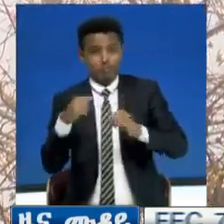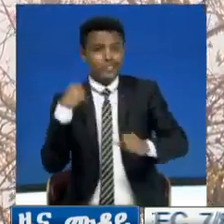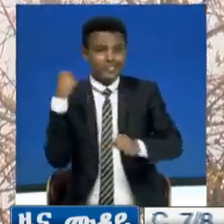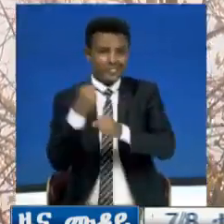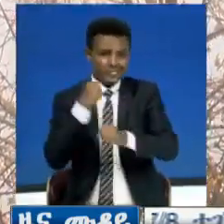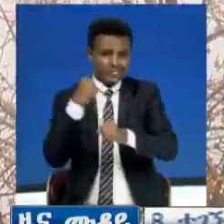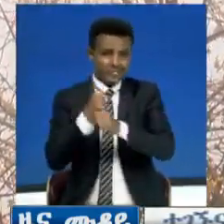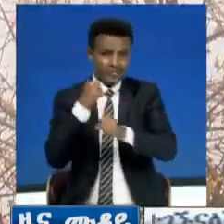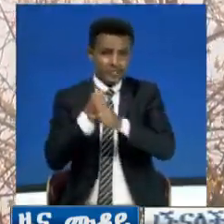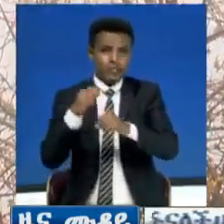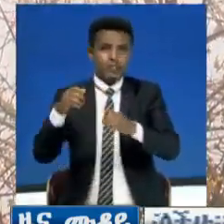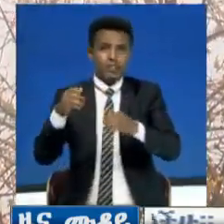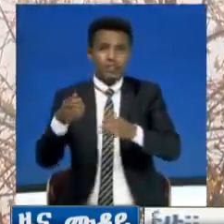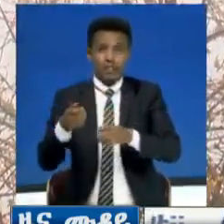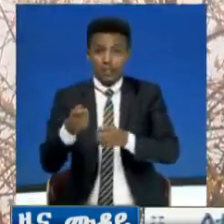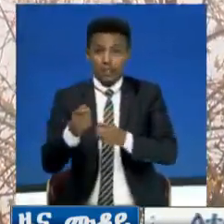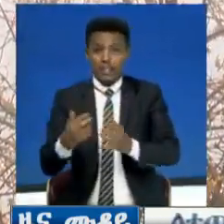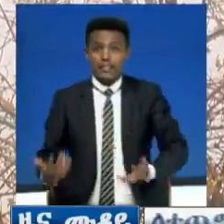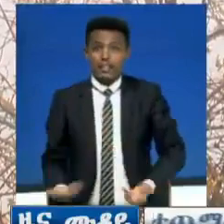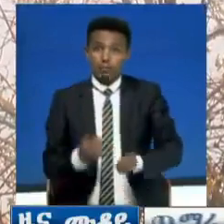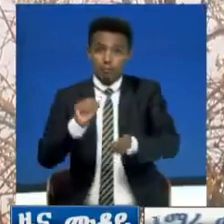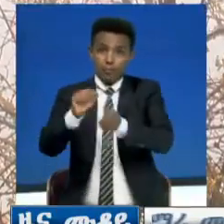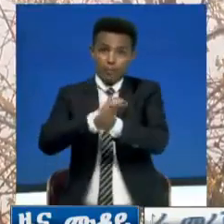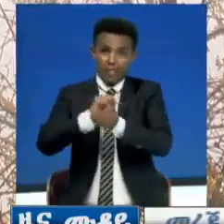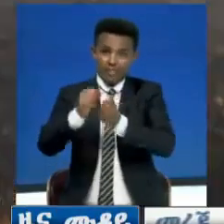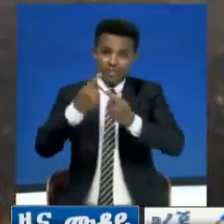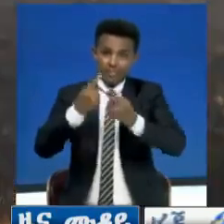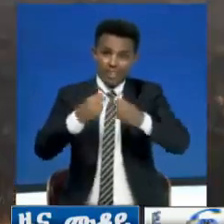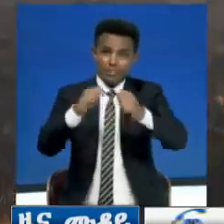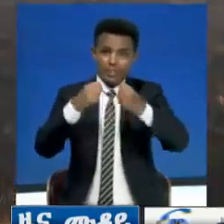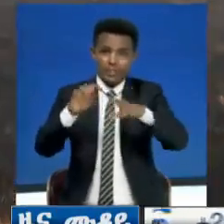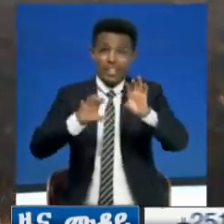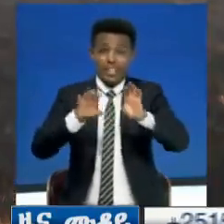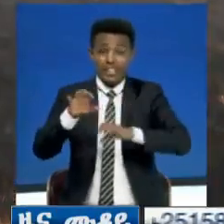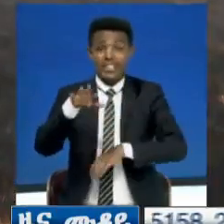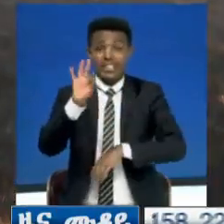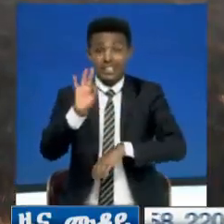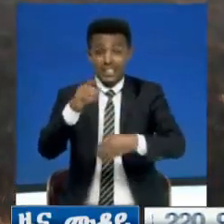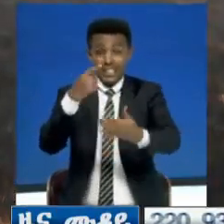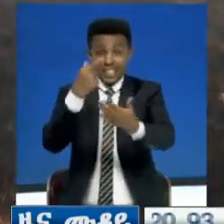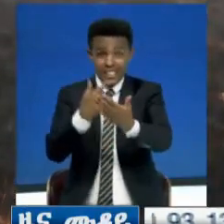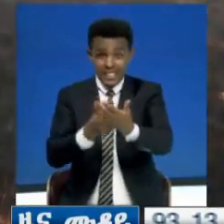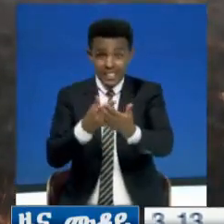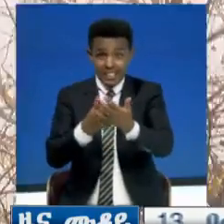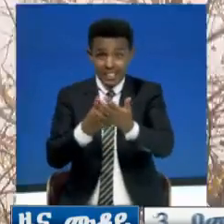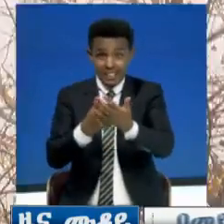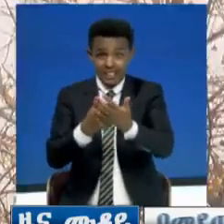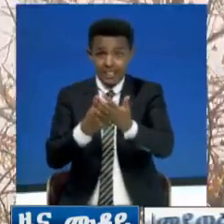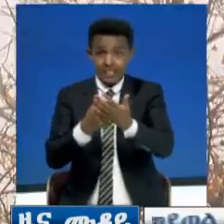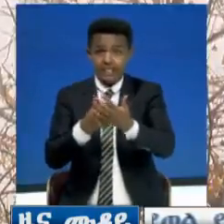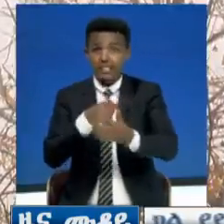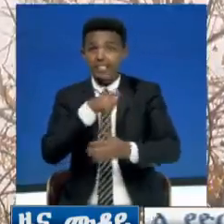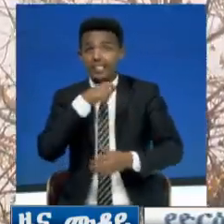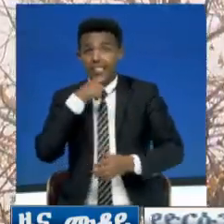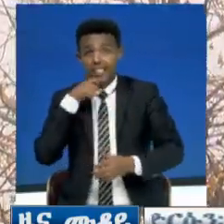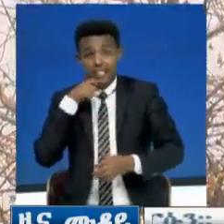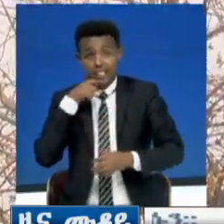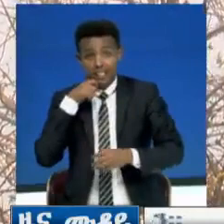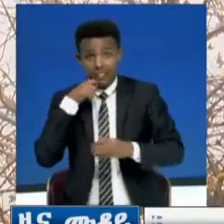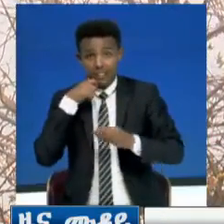በመዋል በማጥፋት ርብርብ ያደረግን እንገኛለን። አዚህ ከውጫና ሀደረቁ ላይ የሚጠሱ ጢሶች